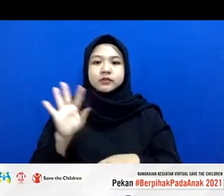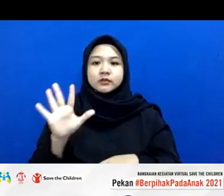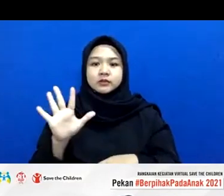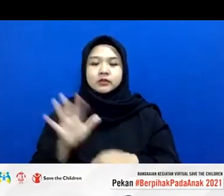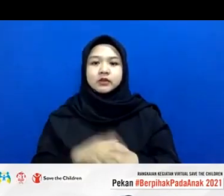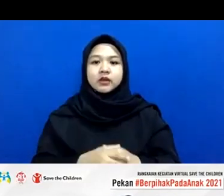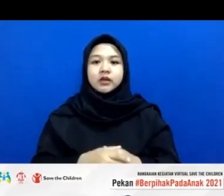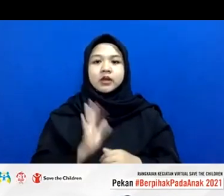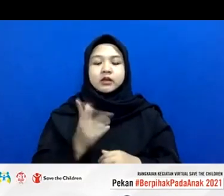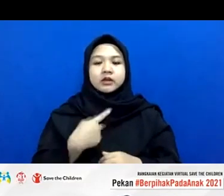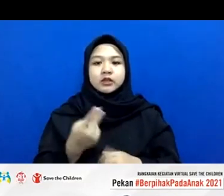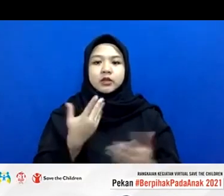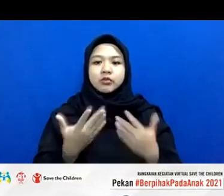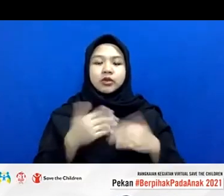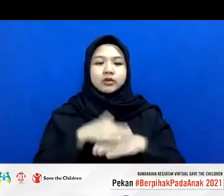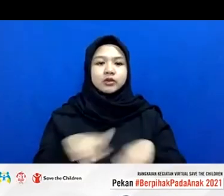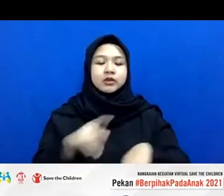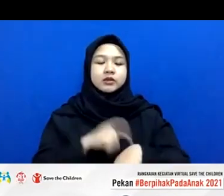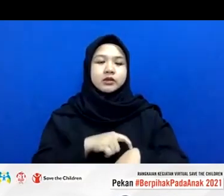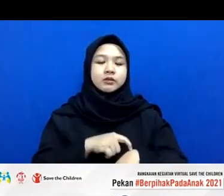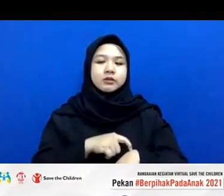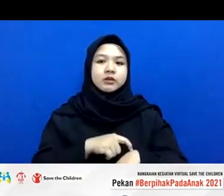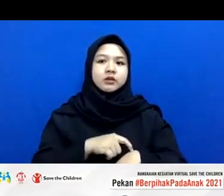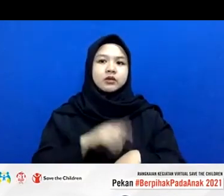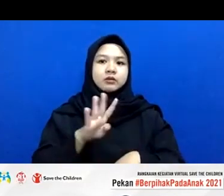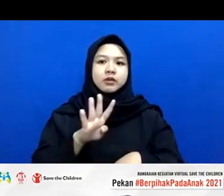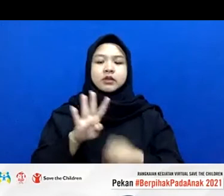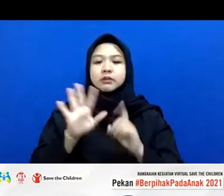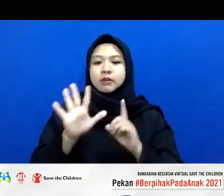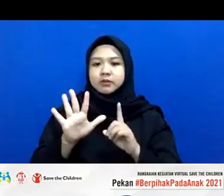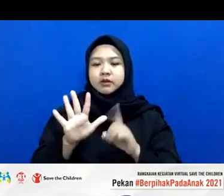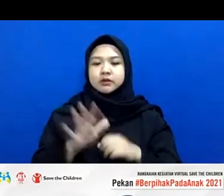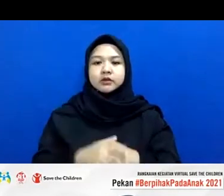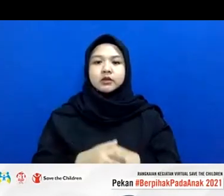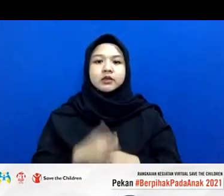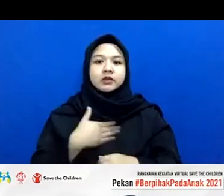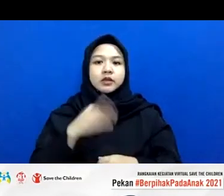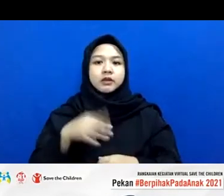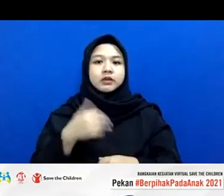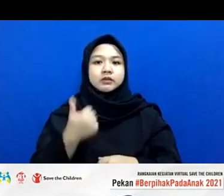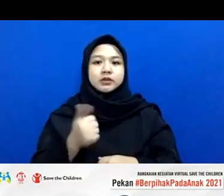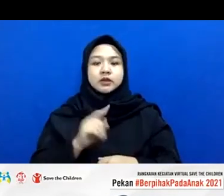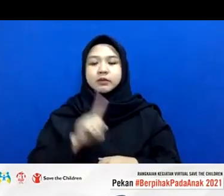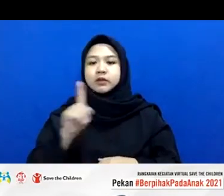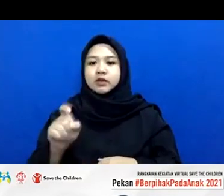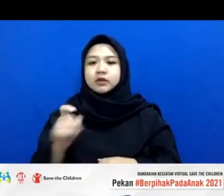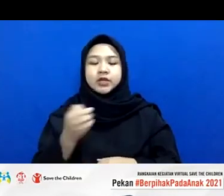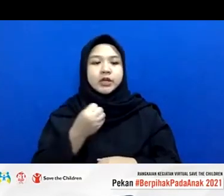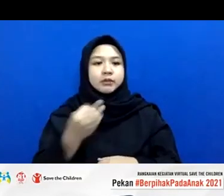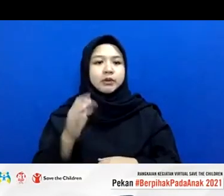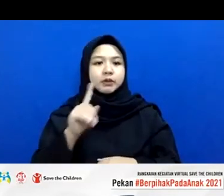nanti kita mungkin akan selesai di pukul 4:15. Oleh karena itu saya masih bisa mengajukan lagi beberapa pertanyaan